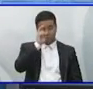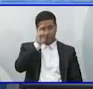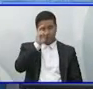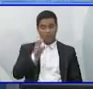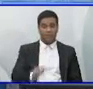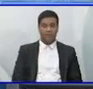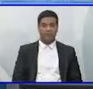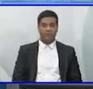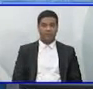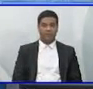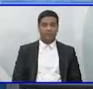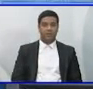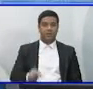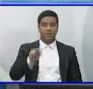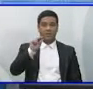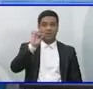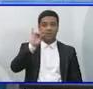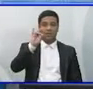Qoraqalpoq davlati